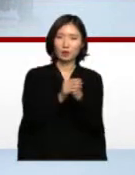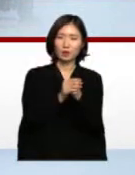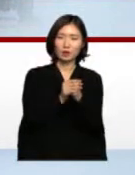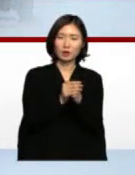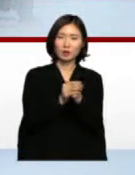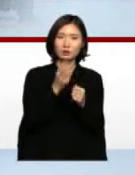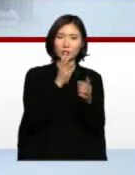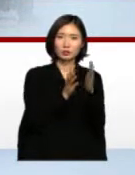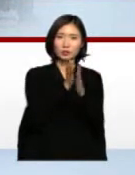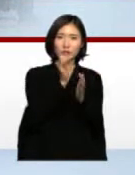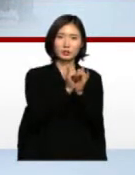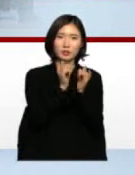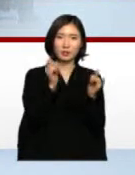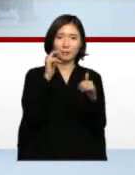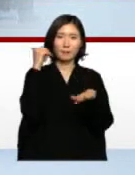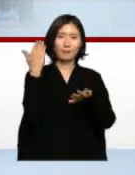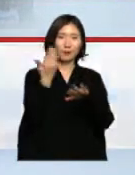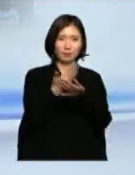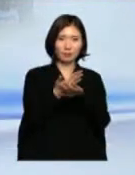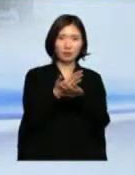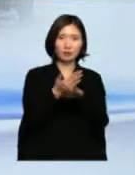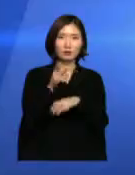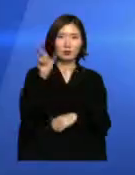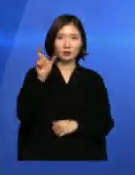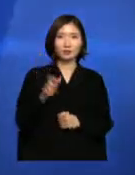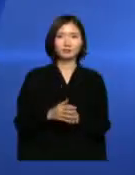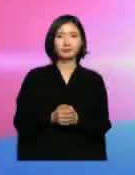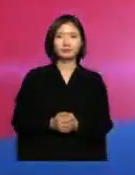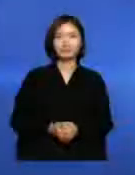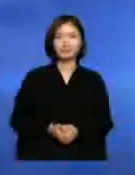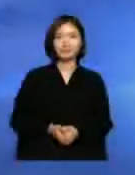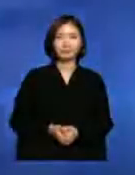주민들이 반발하고 나섰습니다. 송지현 기자입니다.